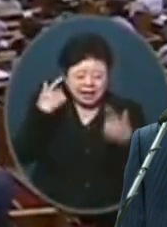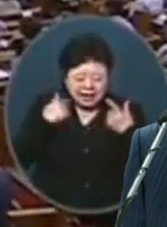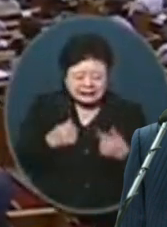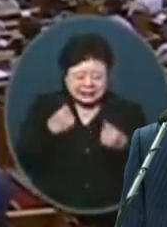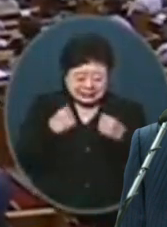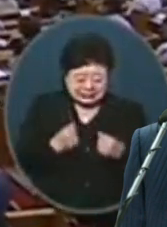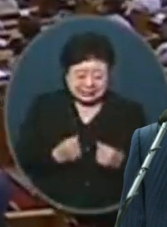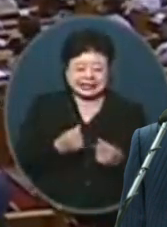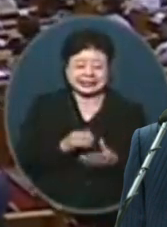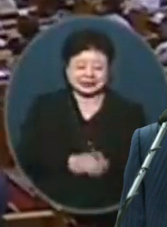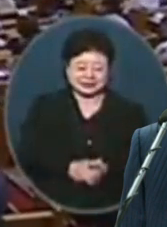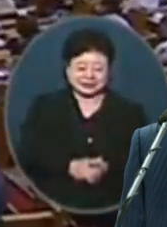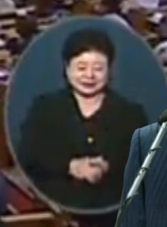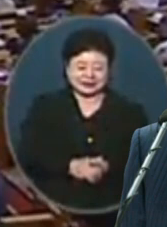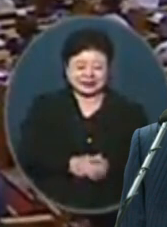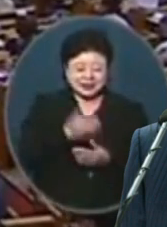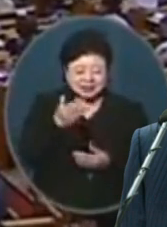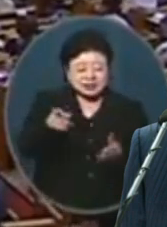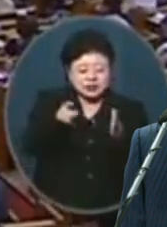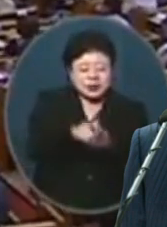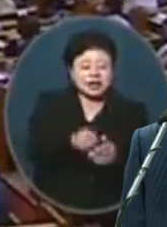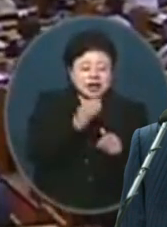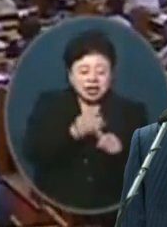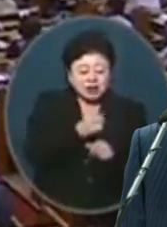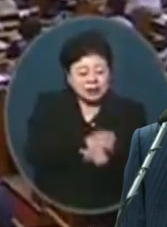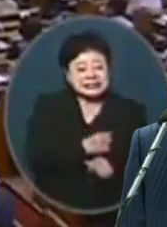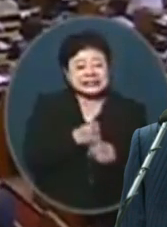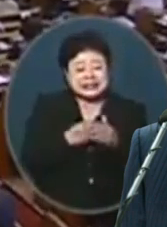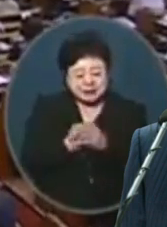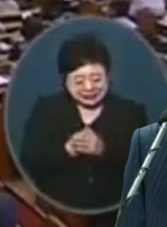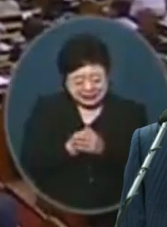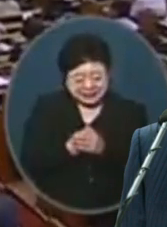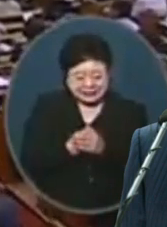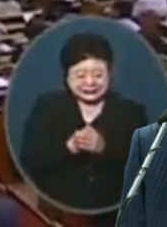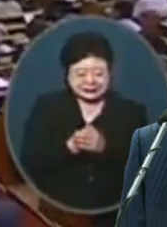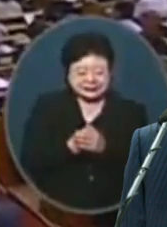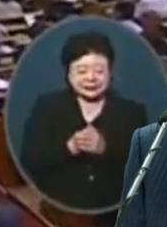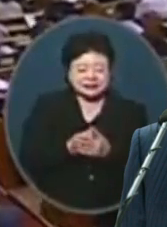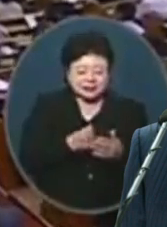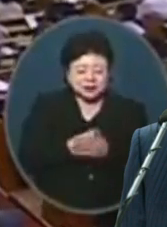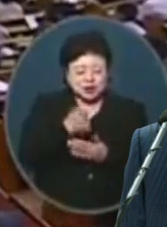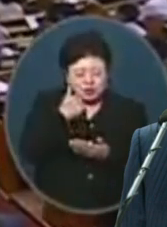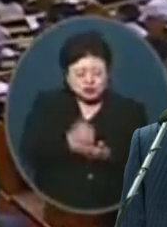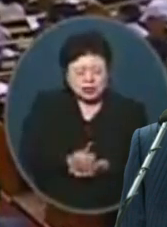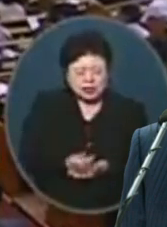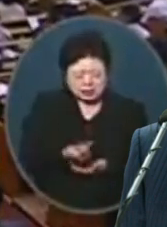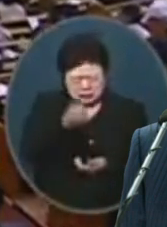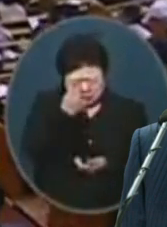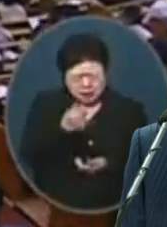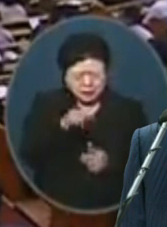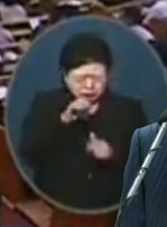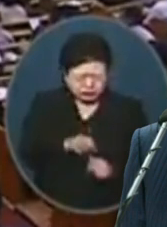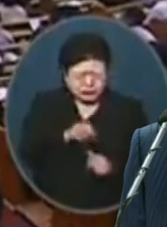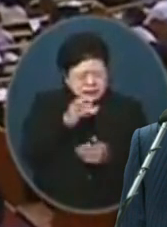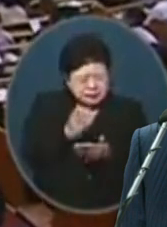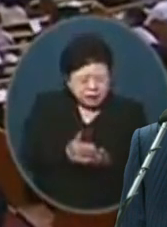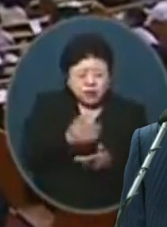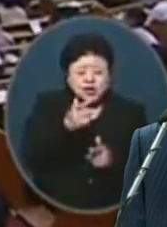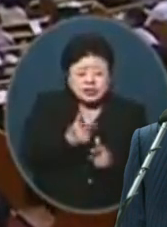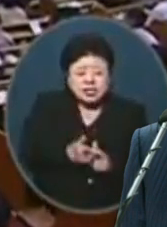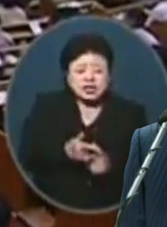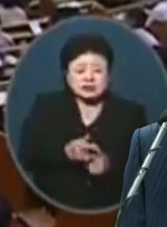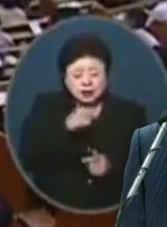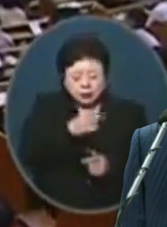그가 항상 살아계셔서 그들을 위하여 간구하심이니라. 그러므로 죄책감에 눌려있지 말고